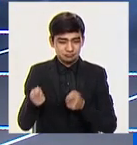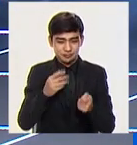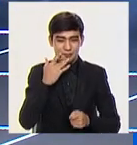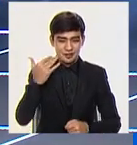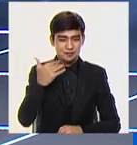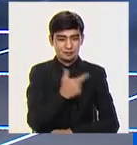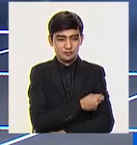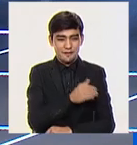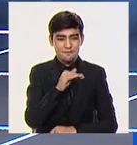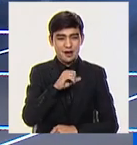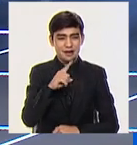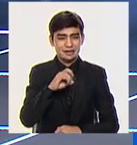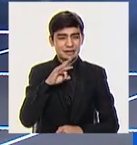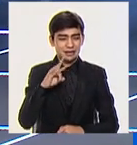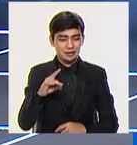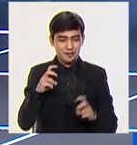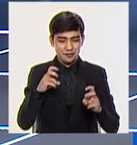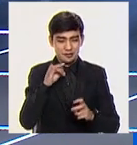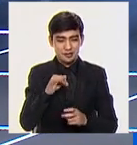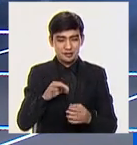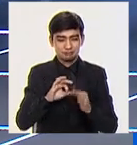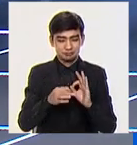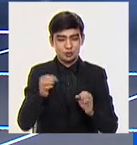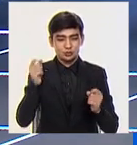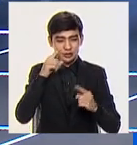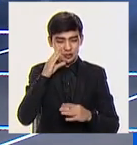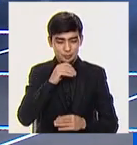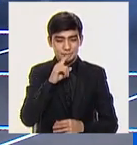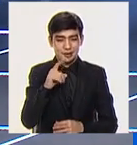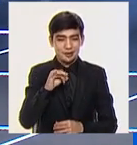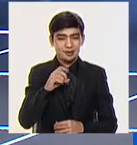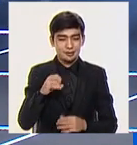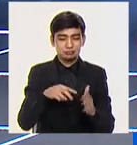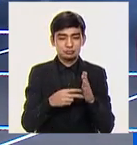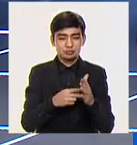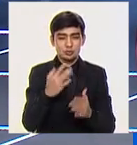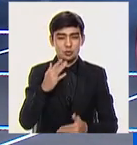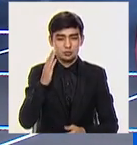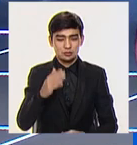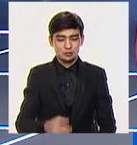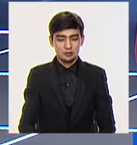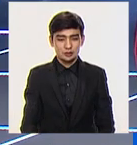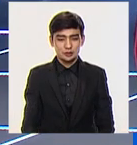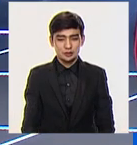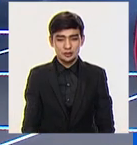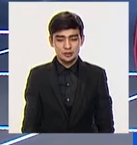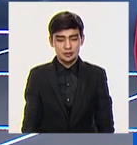американскую вакцину Pfizer. Зарина Беремкул знает подробности. Зарина, а сколько будет стоить эта вакцина?